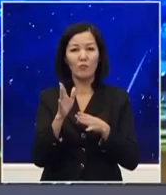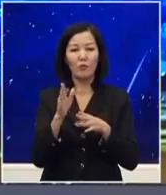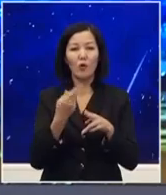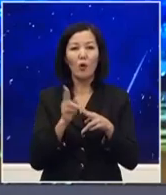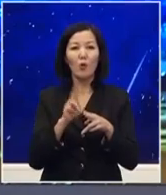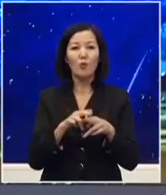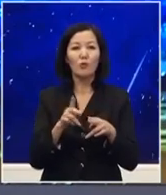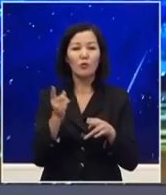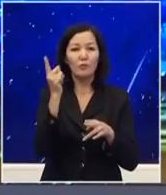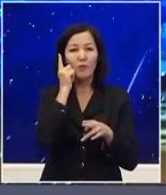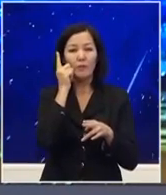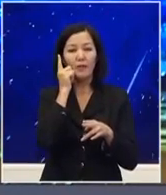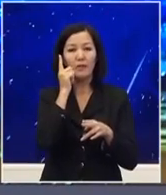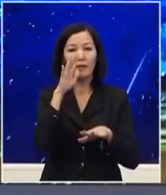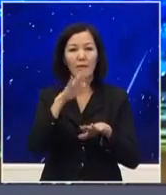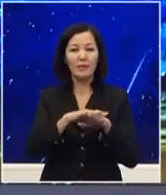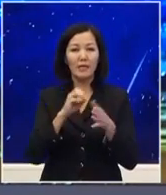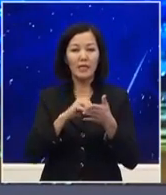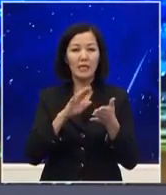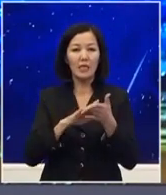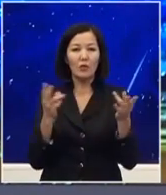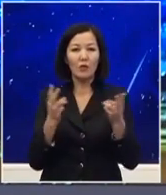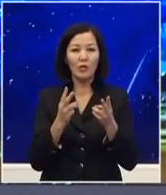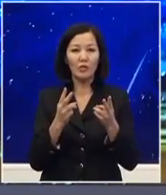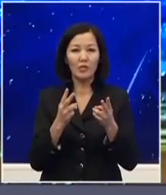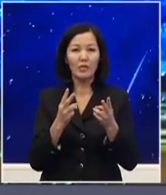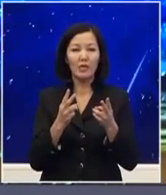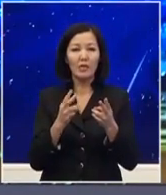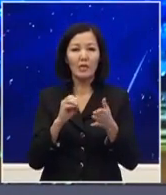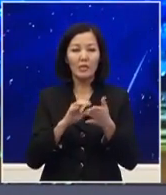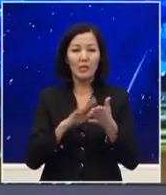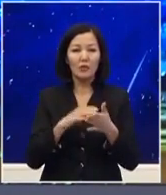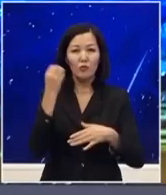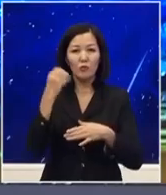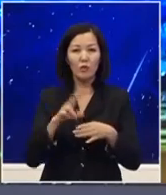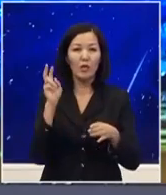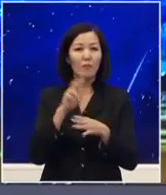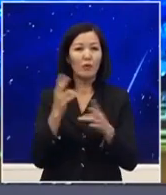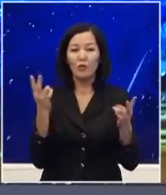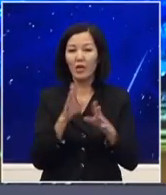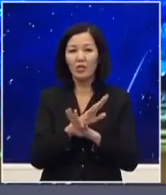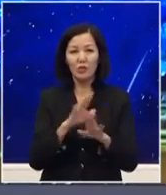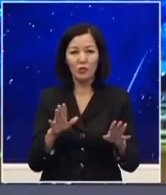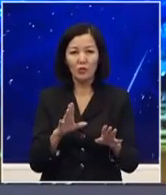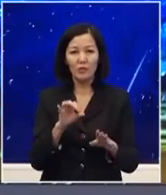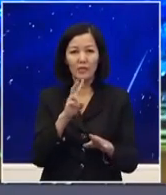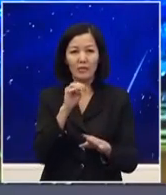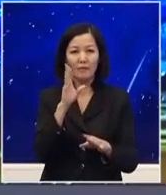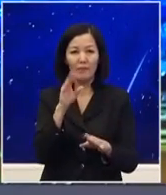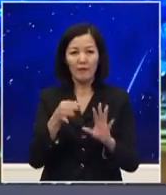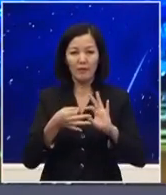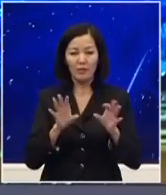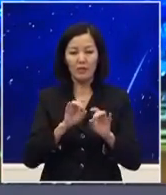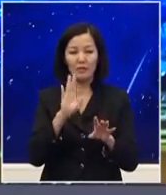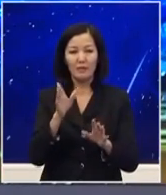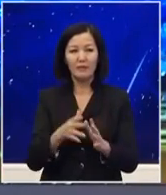мобильді азаматтар базасына тіркелуіңіз қажет. Қолайлысы тіркелу үшін де орталыққа барудың қажеті жоқ. Елдана